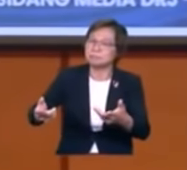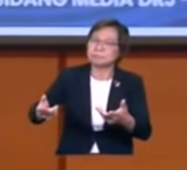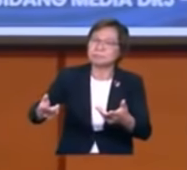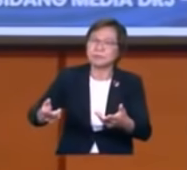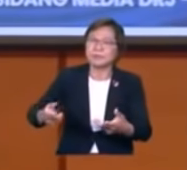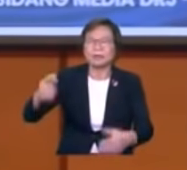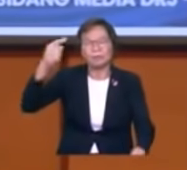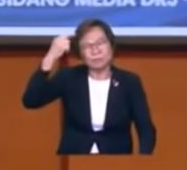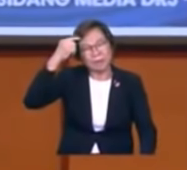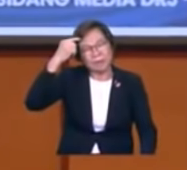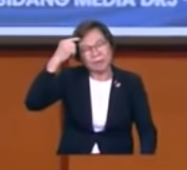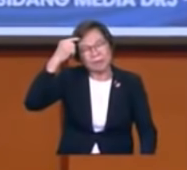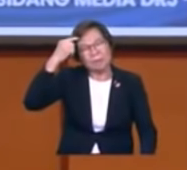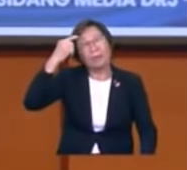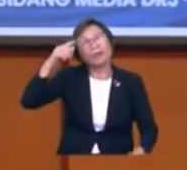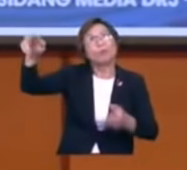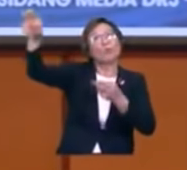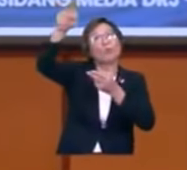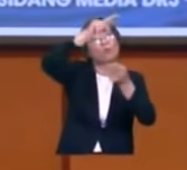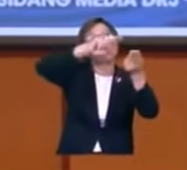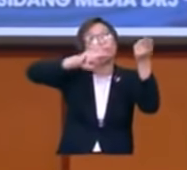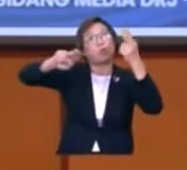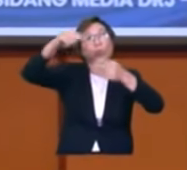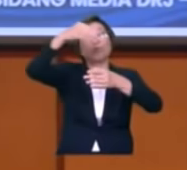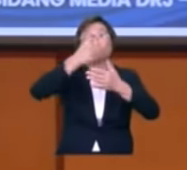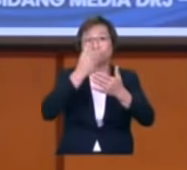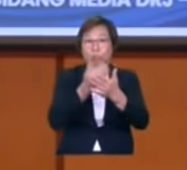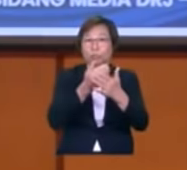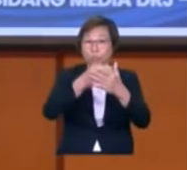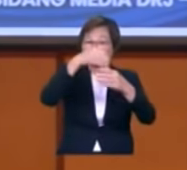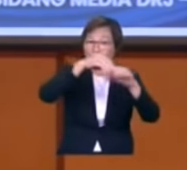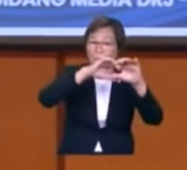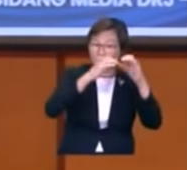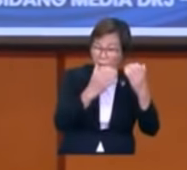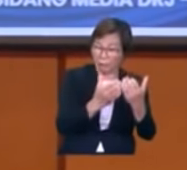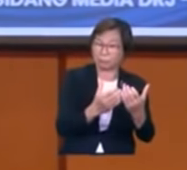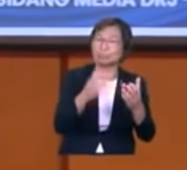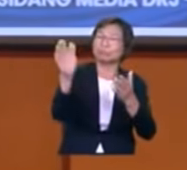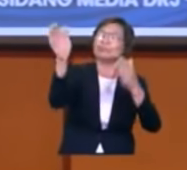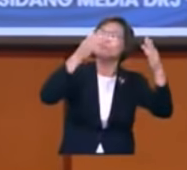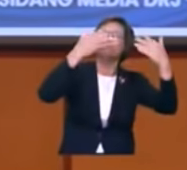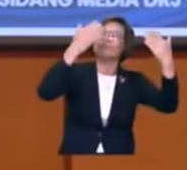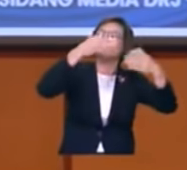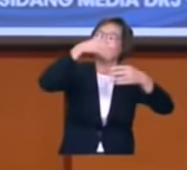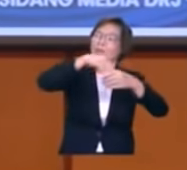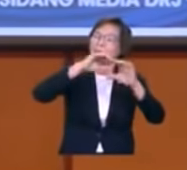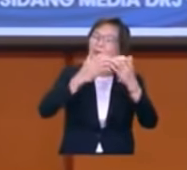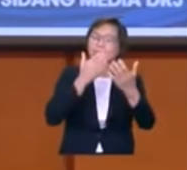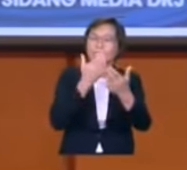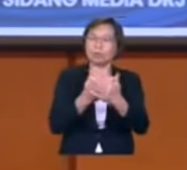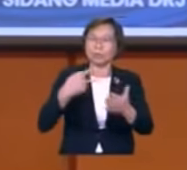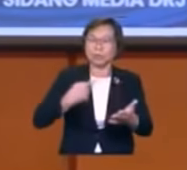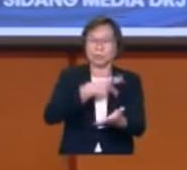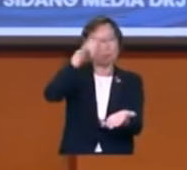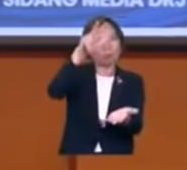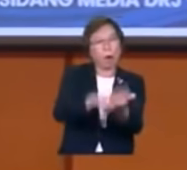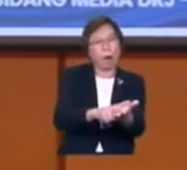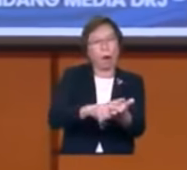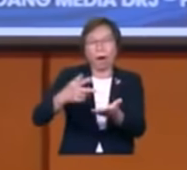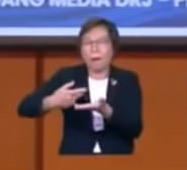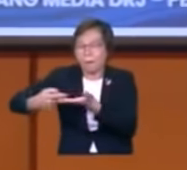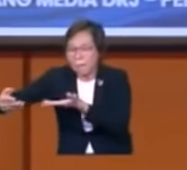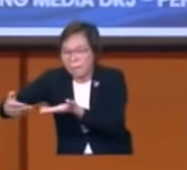demikian mengambil kira pengudaraan yang baik di dalam kelas kita ada waktu ini menetapkan setelah